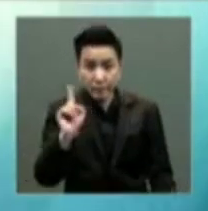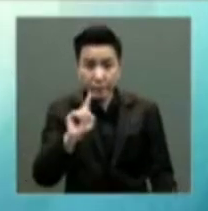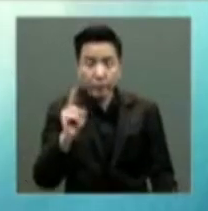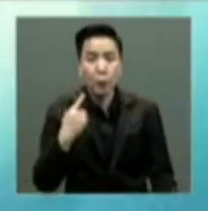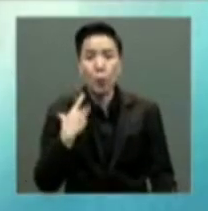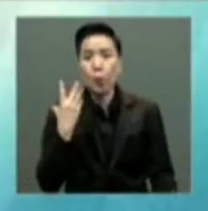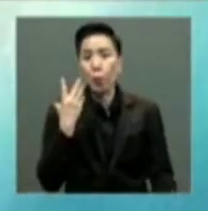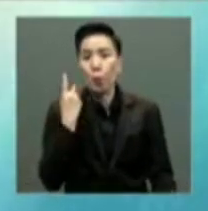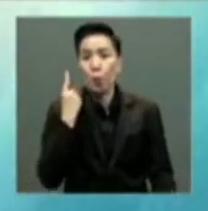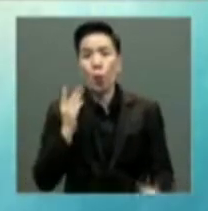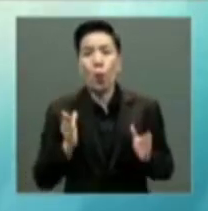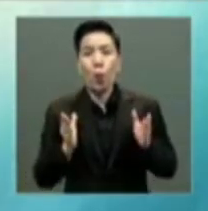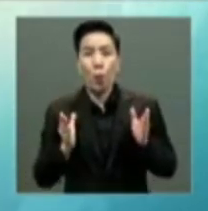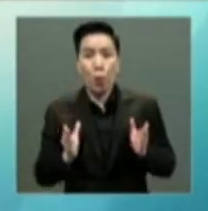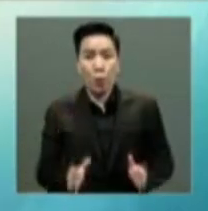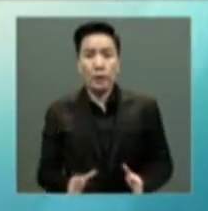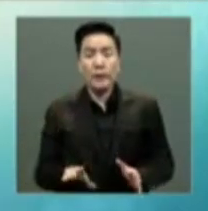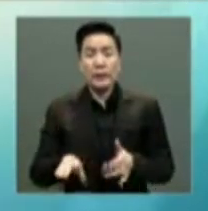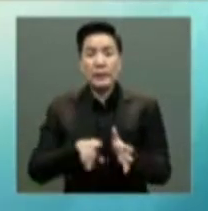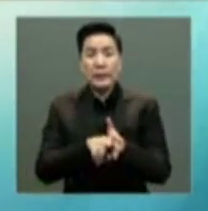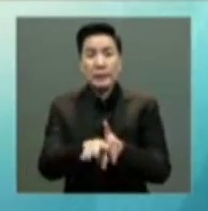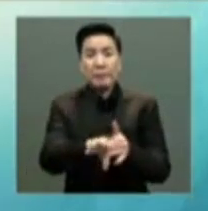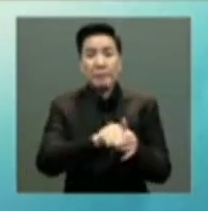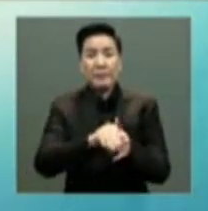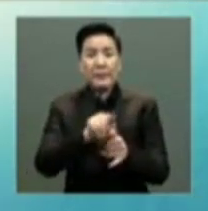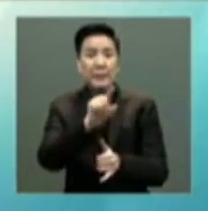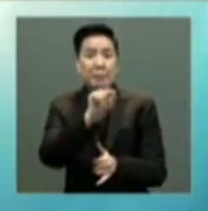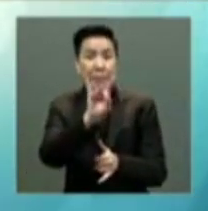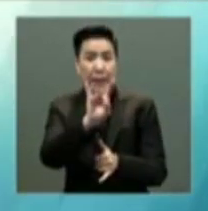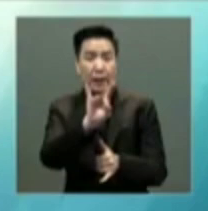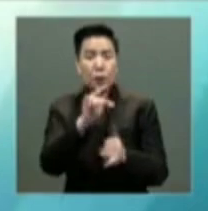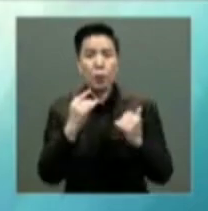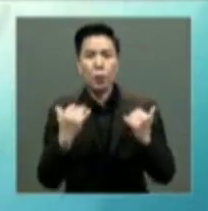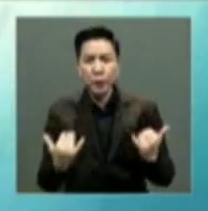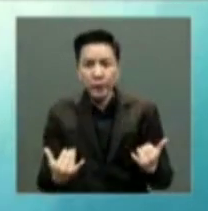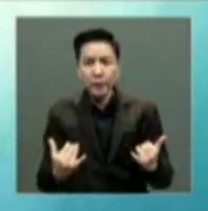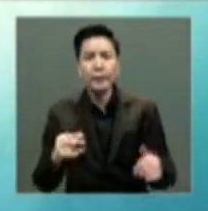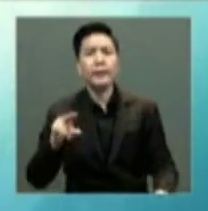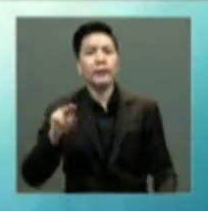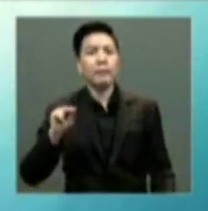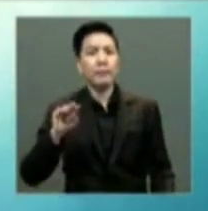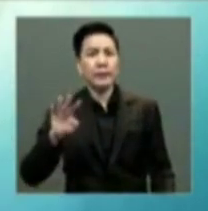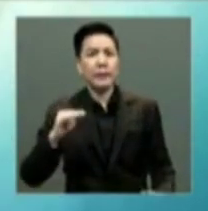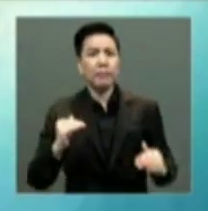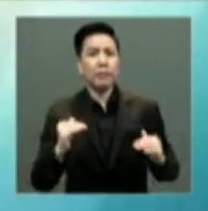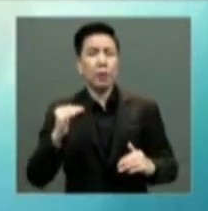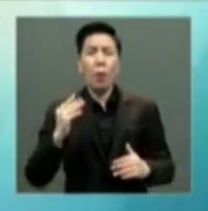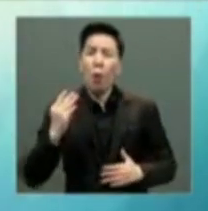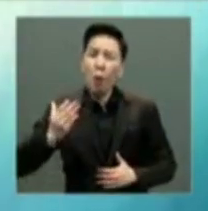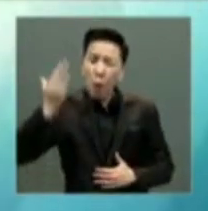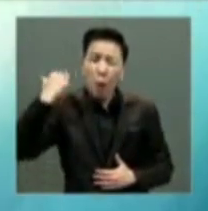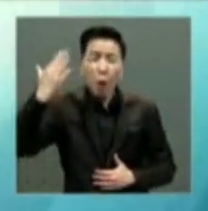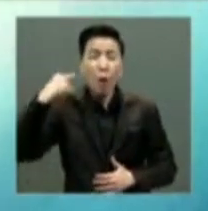แต่เมื่อวานนี้ 28นะครับแล้วก็วันนี้ 34วันก่อนนู้นก็คือ